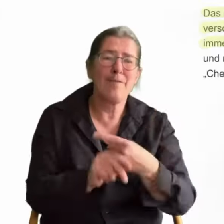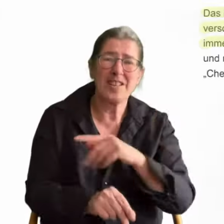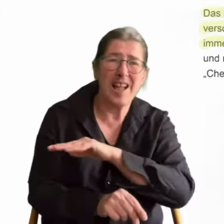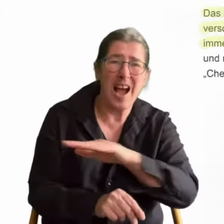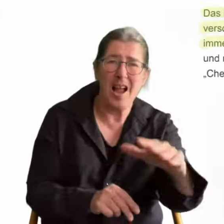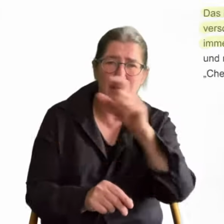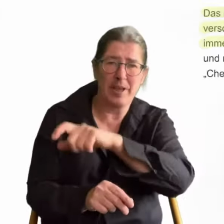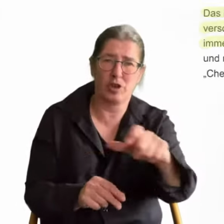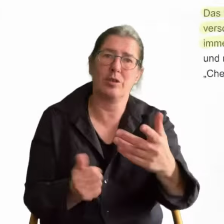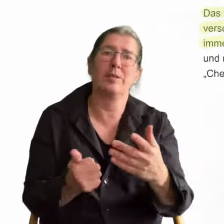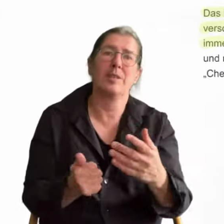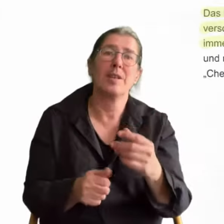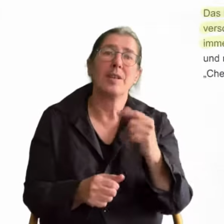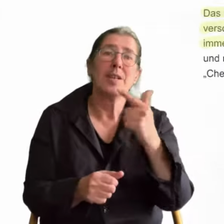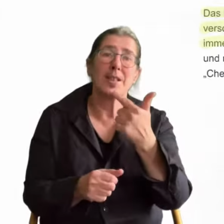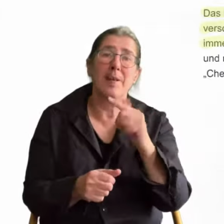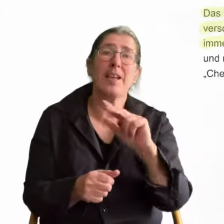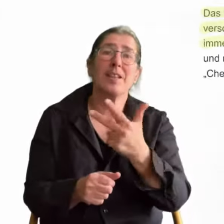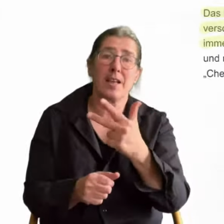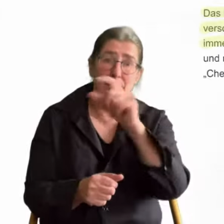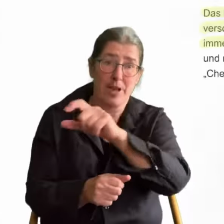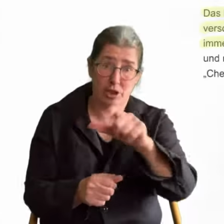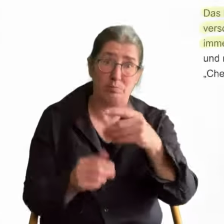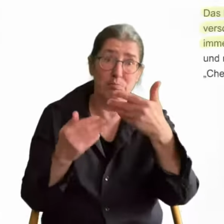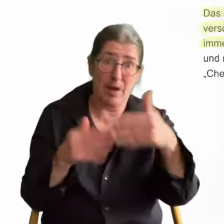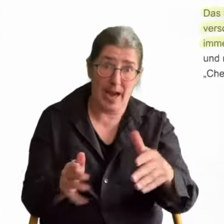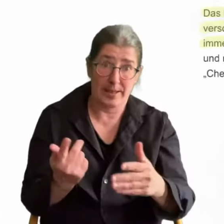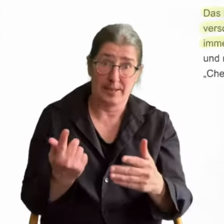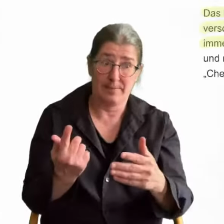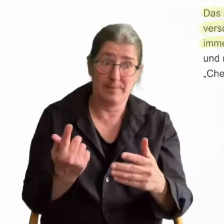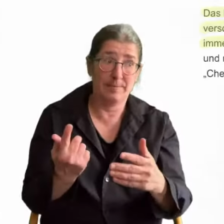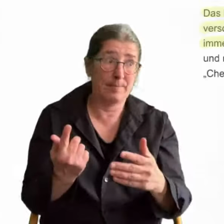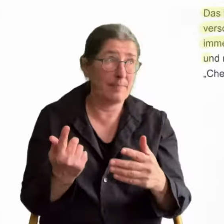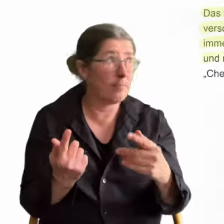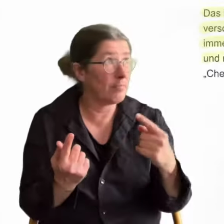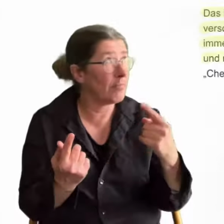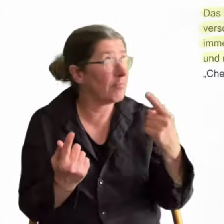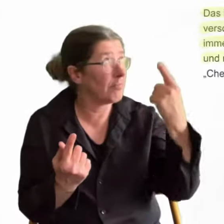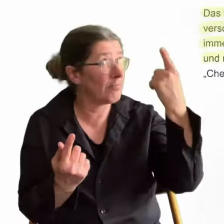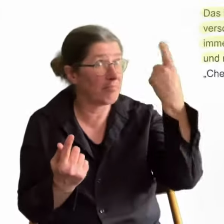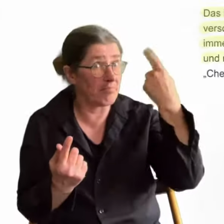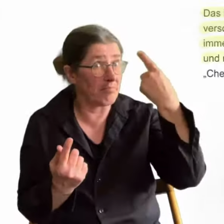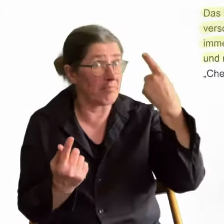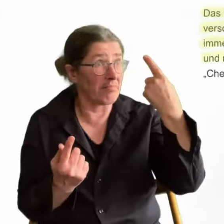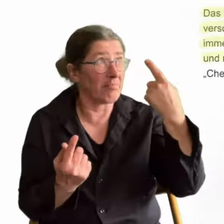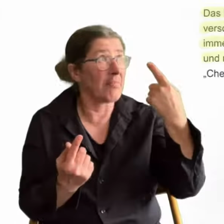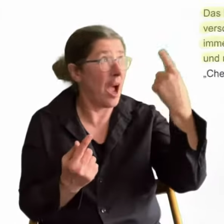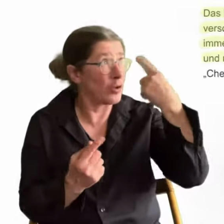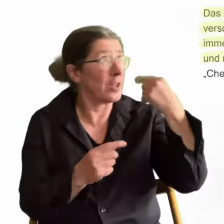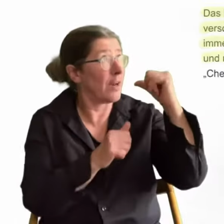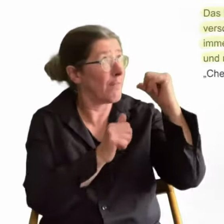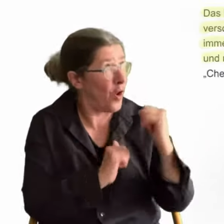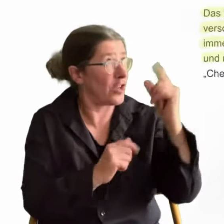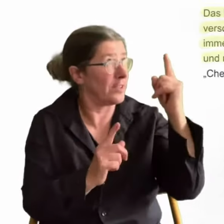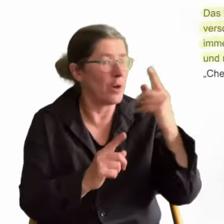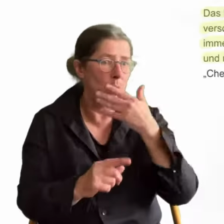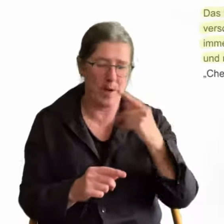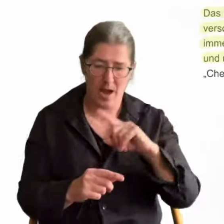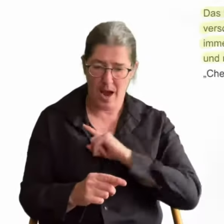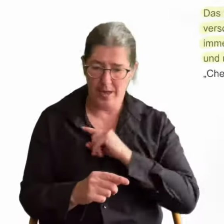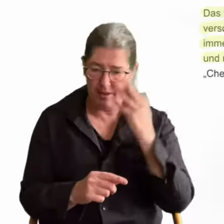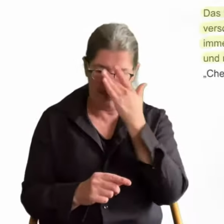alle menschen also zwei drittel der menschen bereit sind eine autorität und nicht dem eigenen gewissen zu folgen also